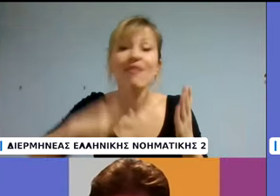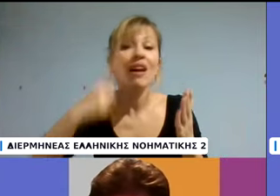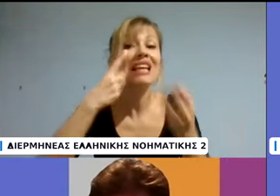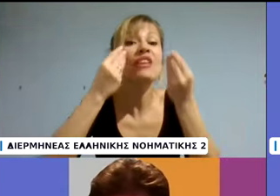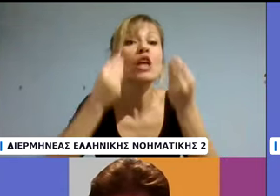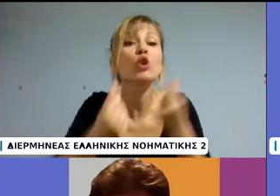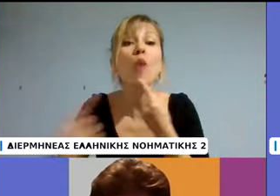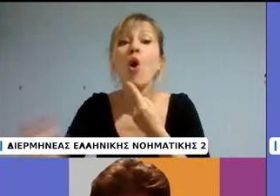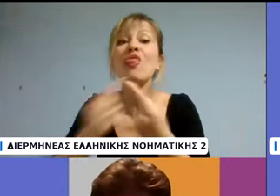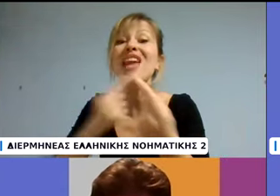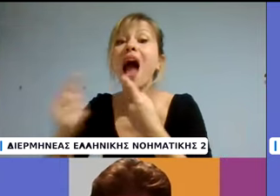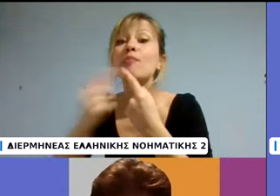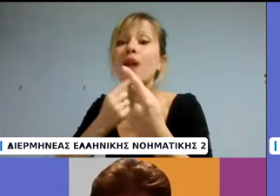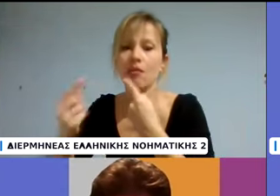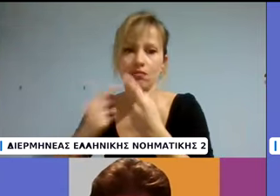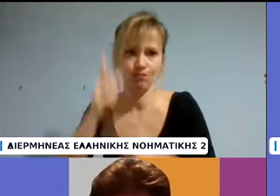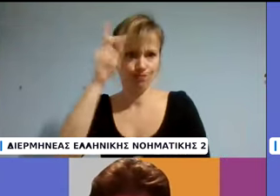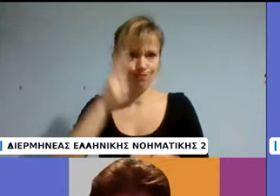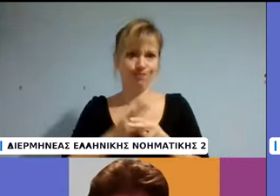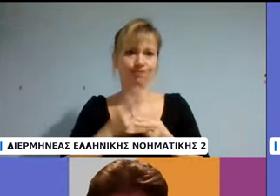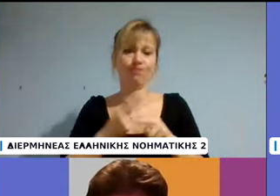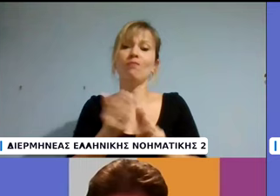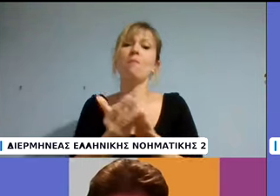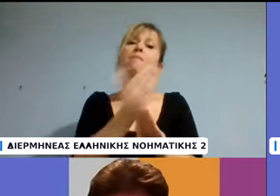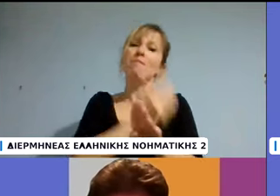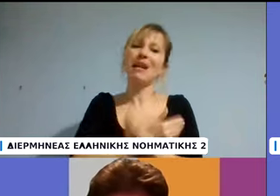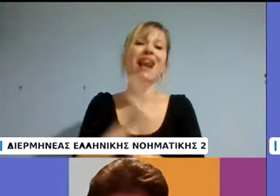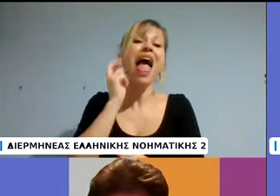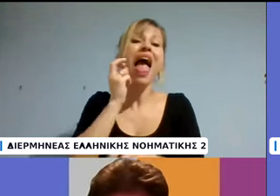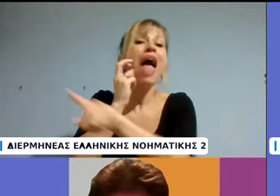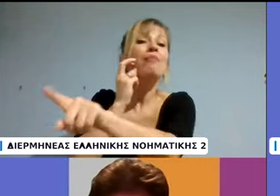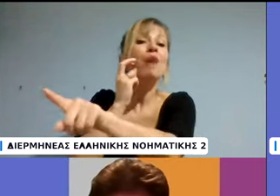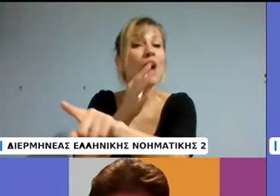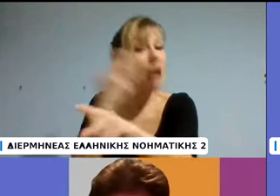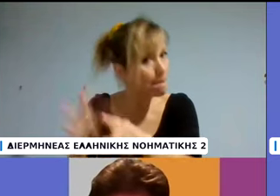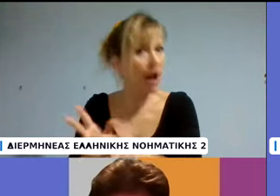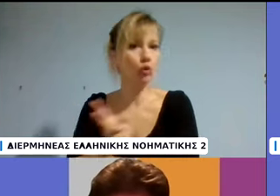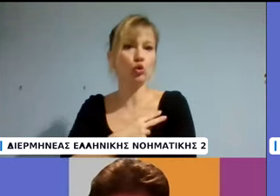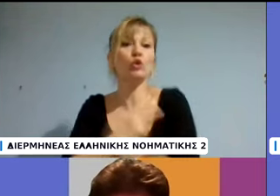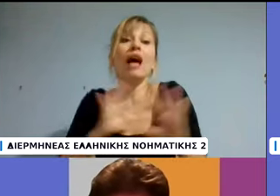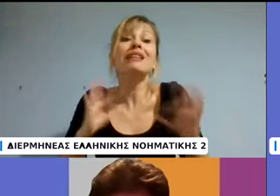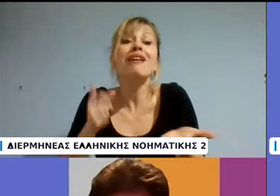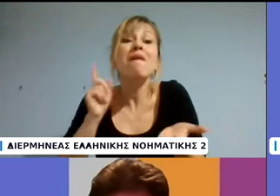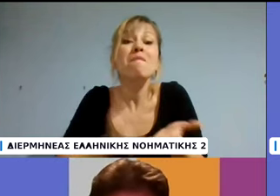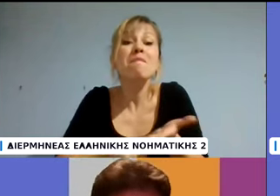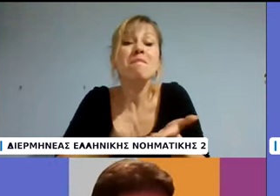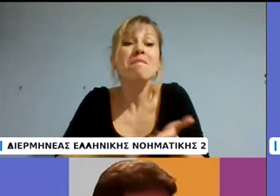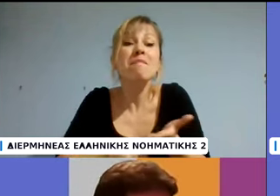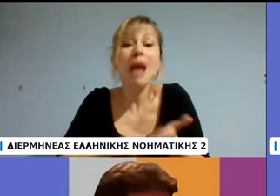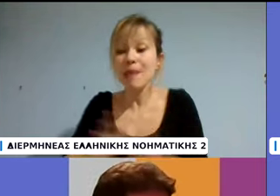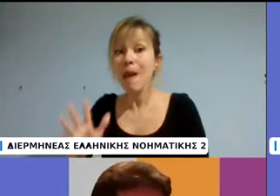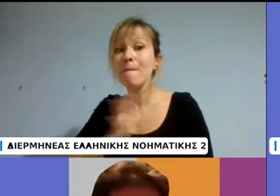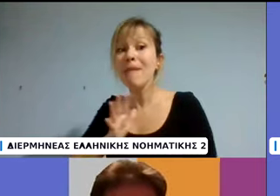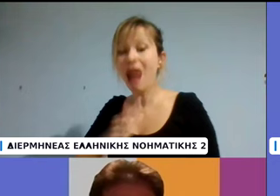κυριότερο είναι, το ανέφερε η Εμμανουέλα Πατινιωτάκη πιο πριν, να εκπαιδεύσουμε τους